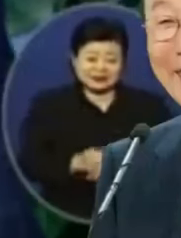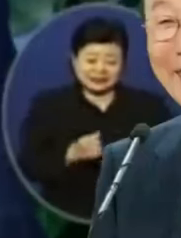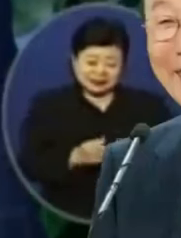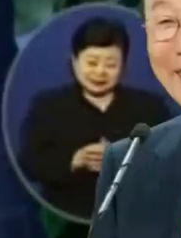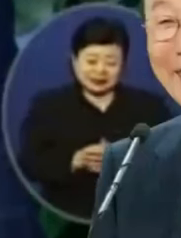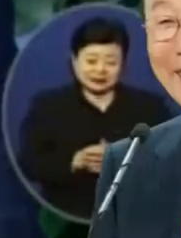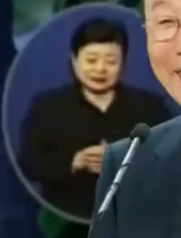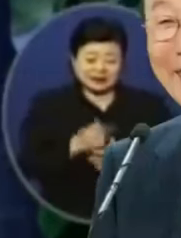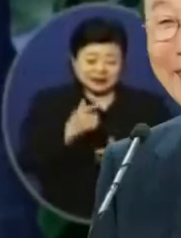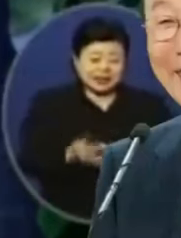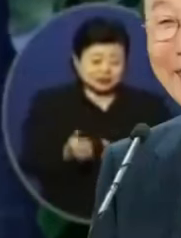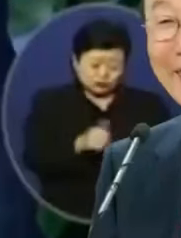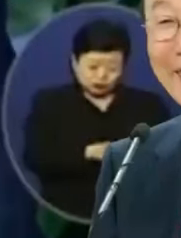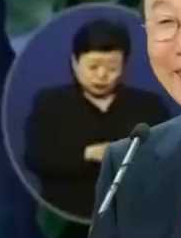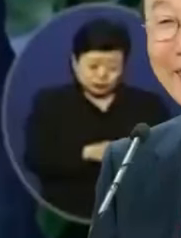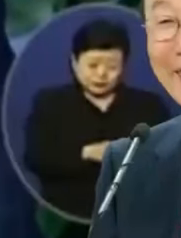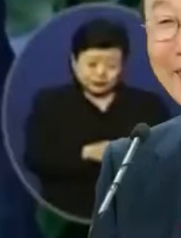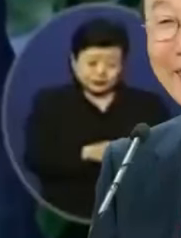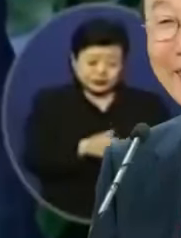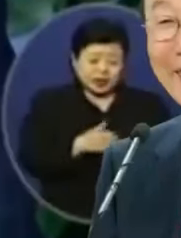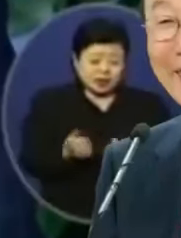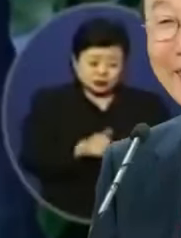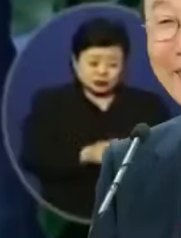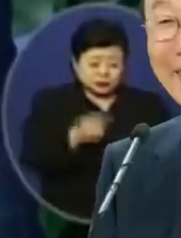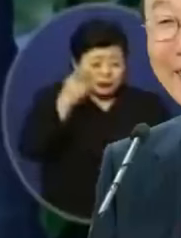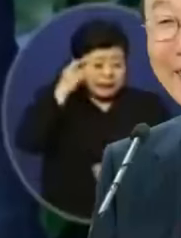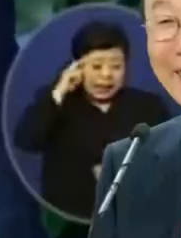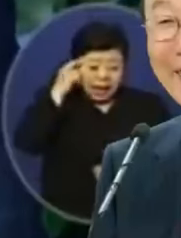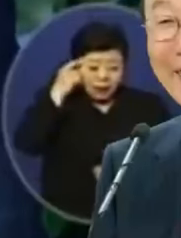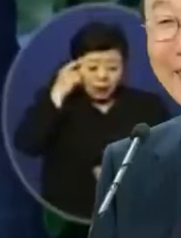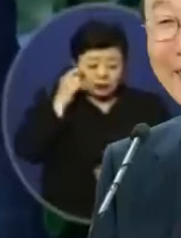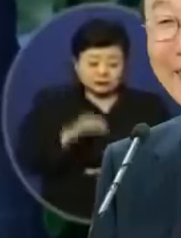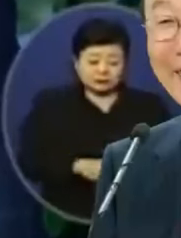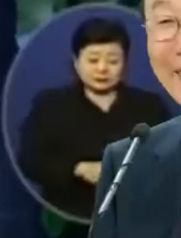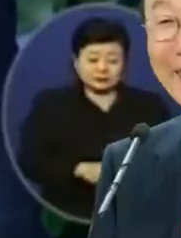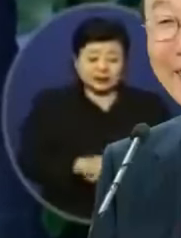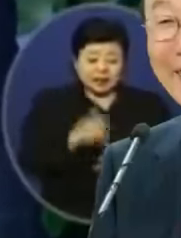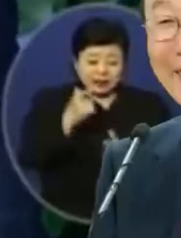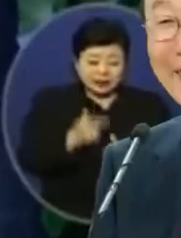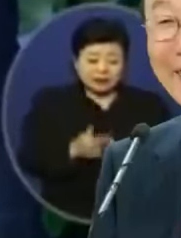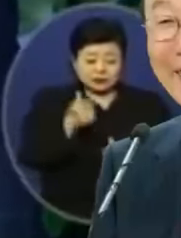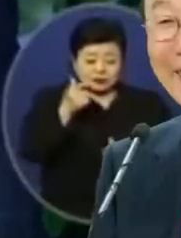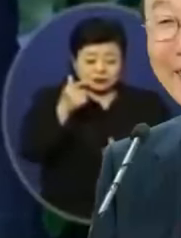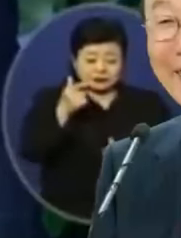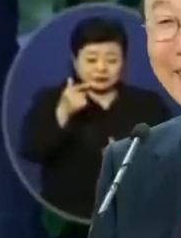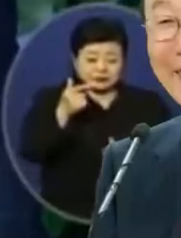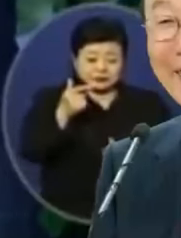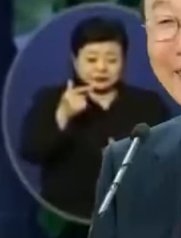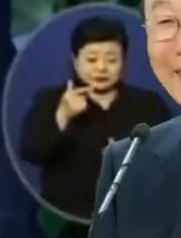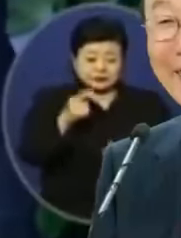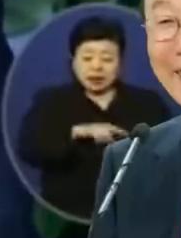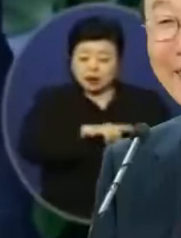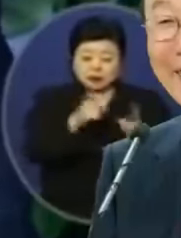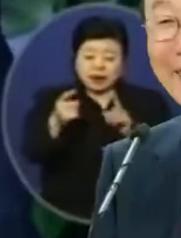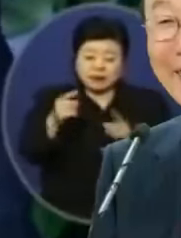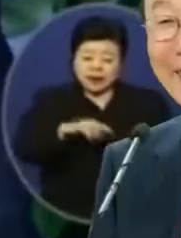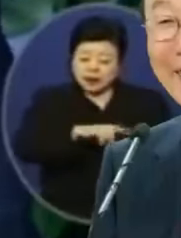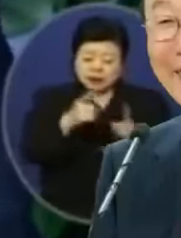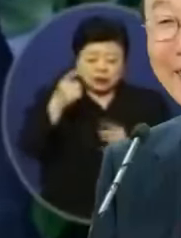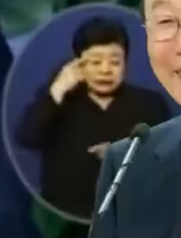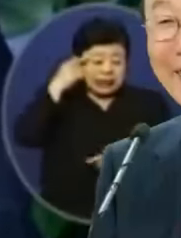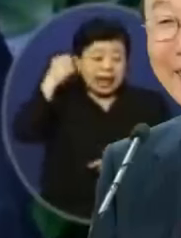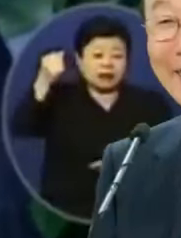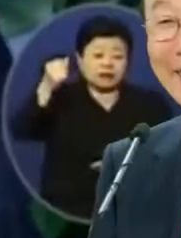그러므로 예수 죽음을 내 죽음으로 생각하고 예수 부활을 내 부활로